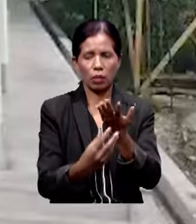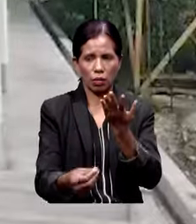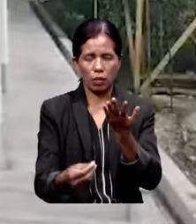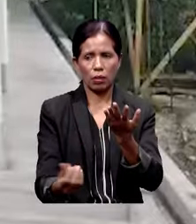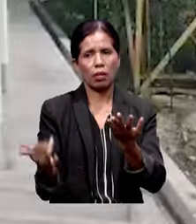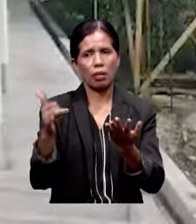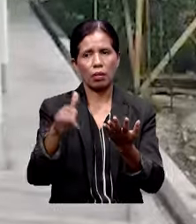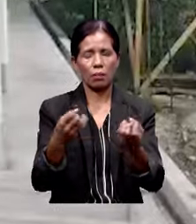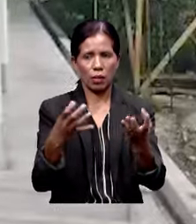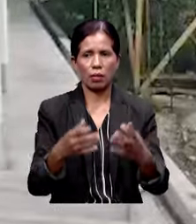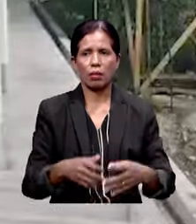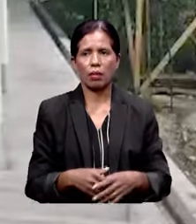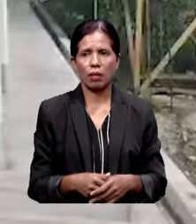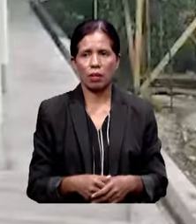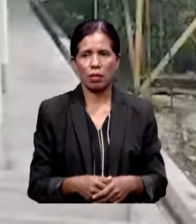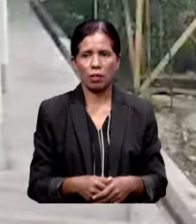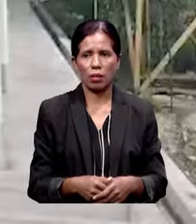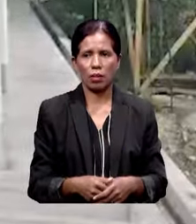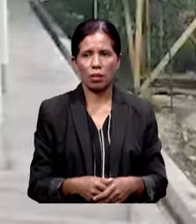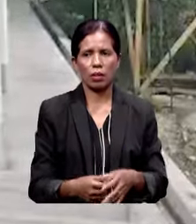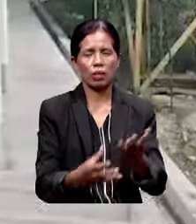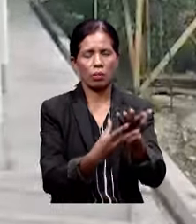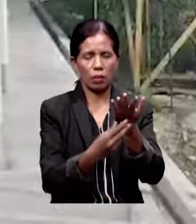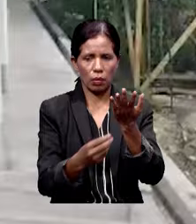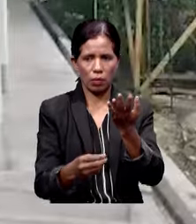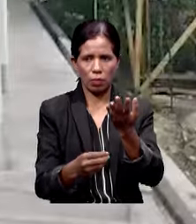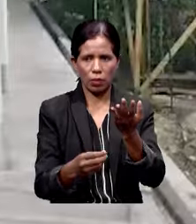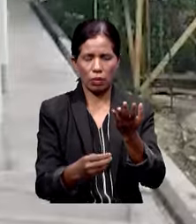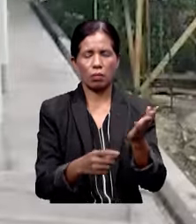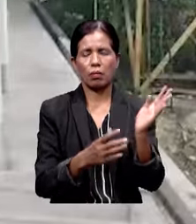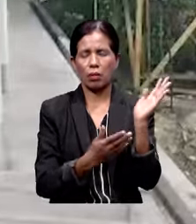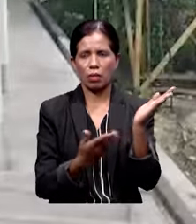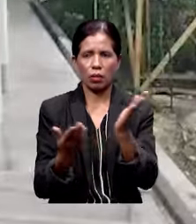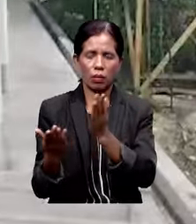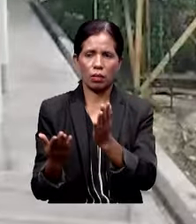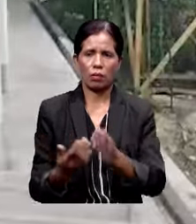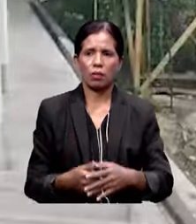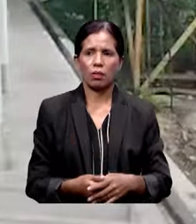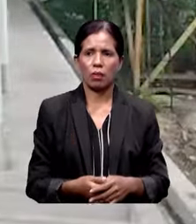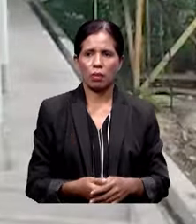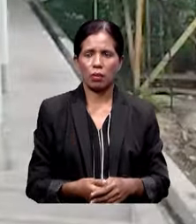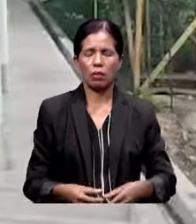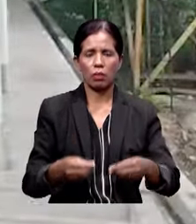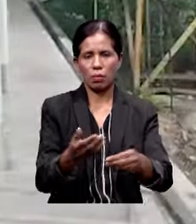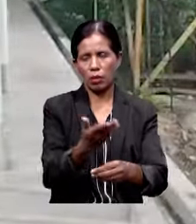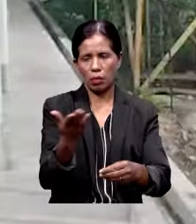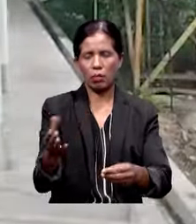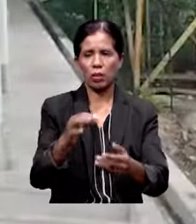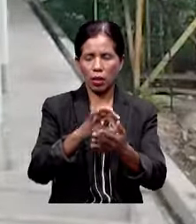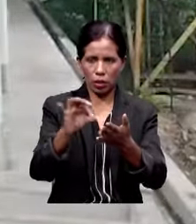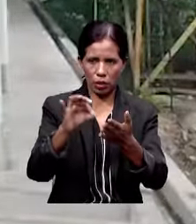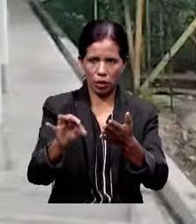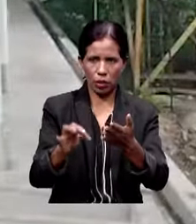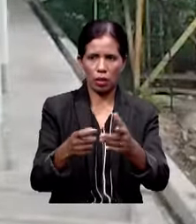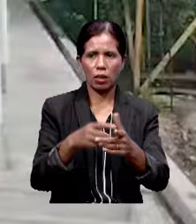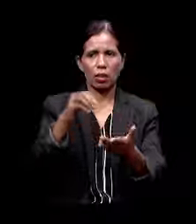saya rasa kan barang kalah. Nanti sirap bela kopi mesak. I sirap bela fobai tabo sirap resistu. I